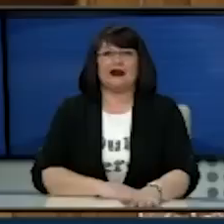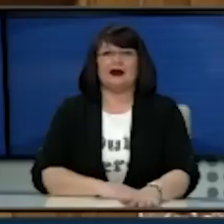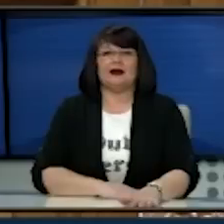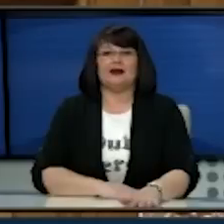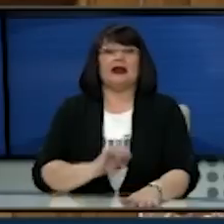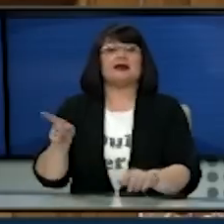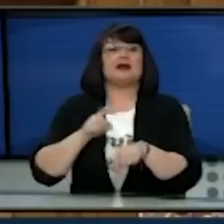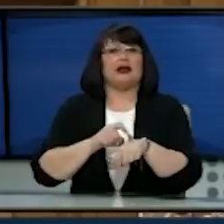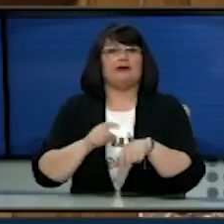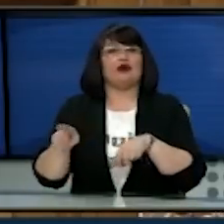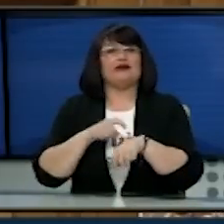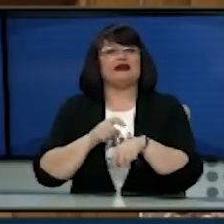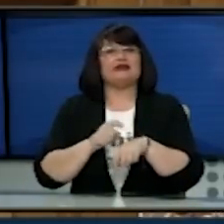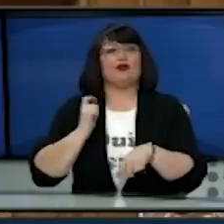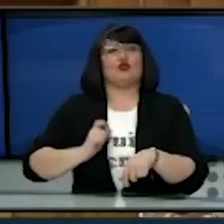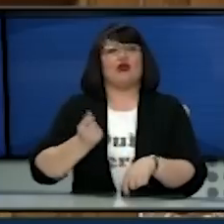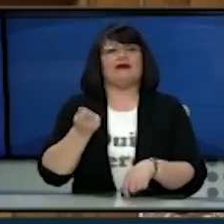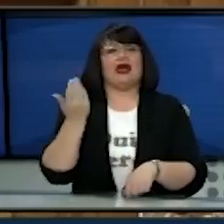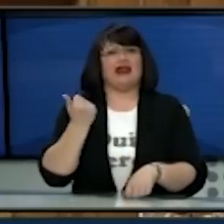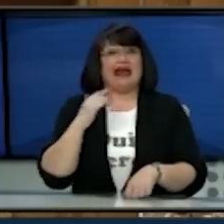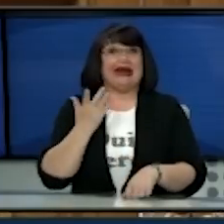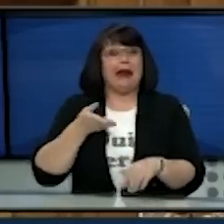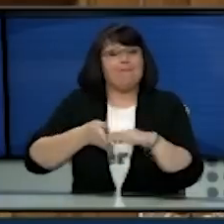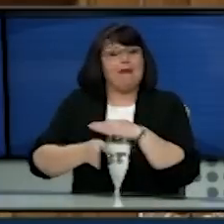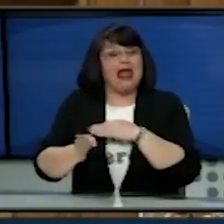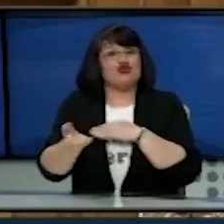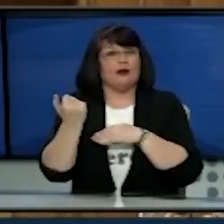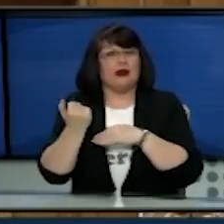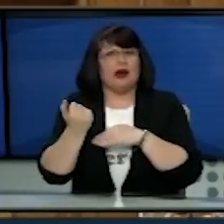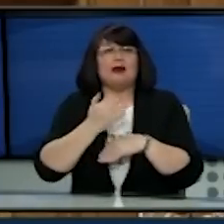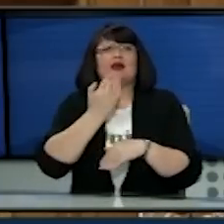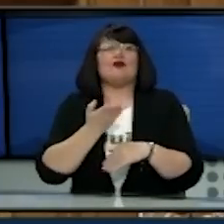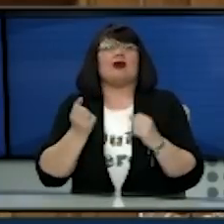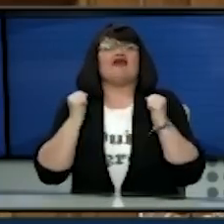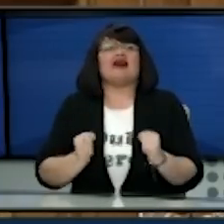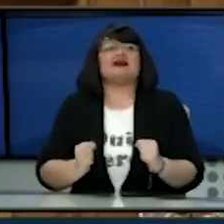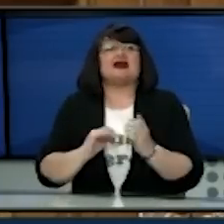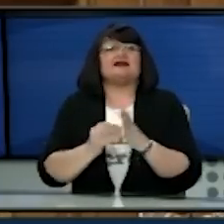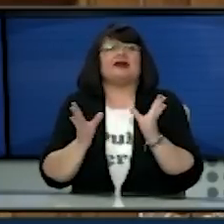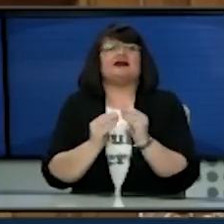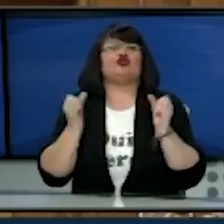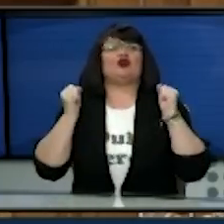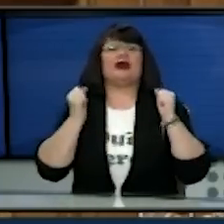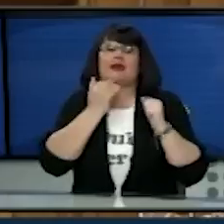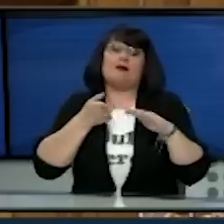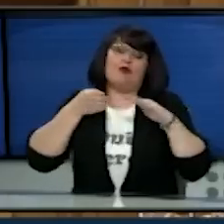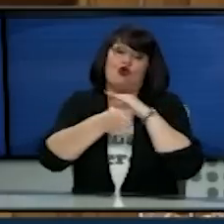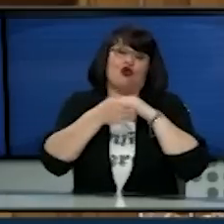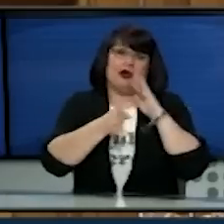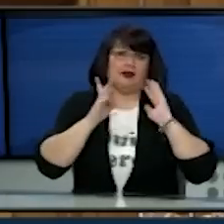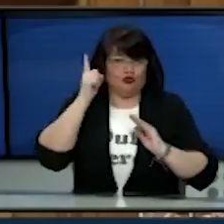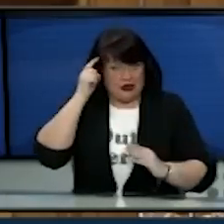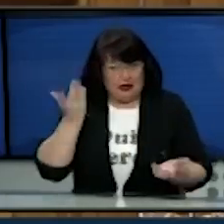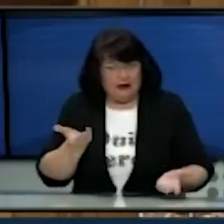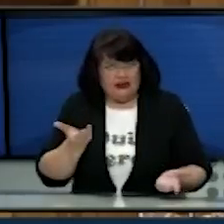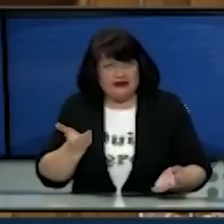γεμάτο πορτοφόλι δεν έχει πρόσβαση σε στοιχειώδεις υπηρεσίες υγείας. Ξέρετε ότι